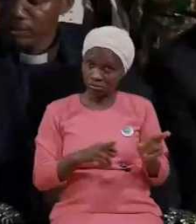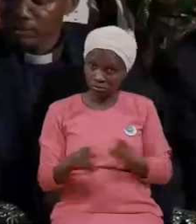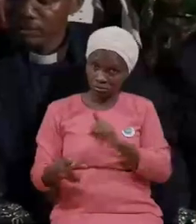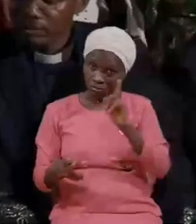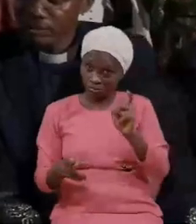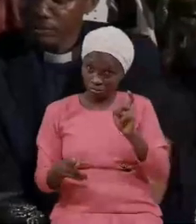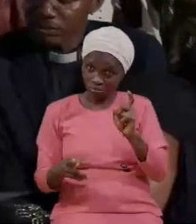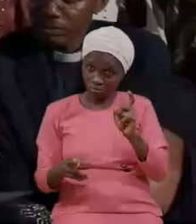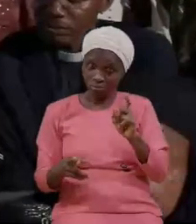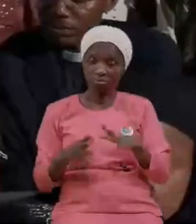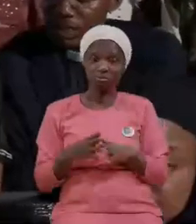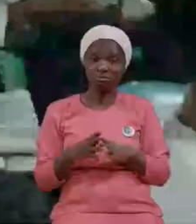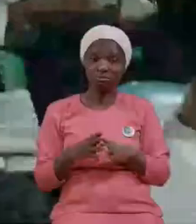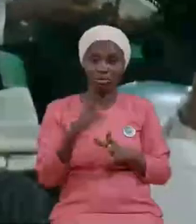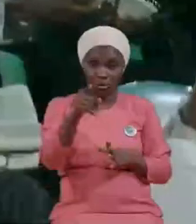Prêt?